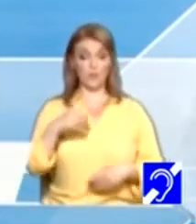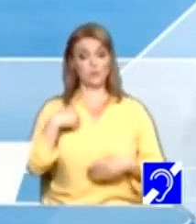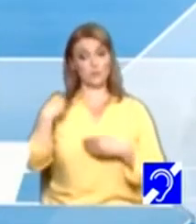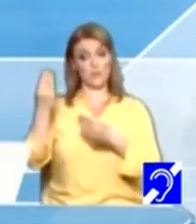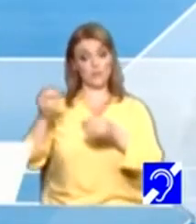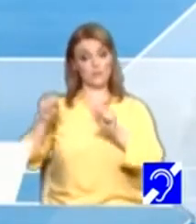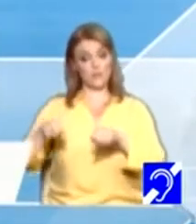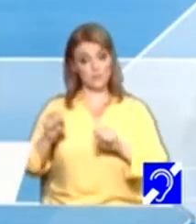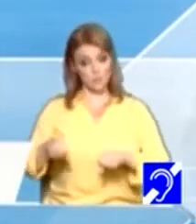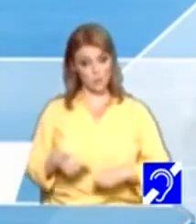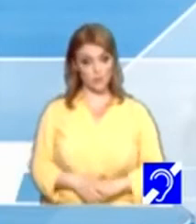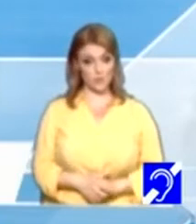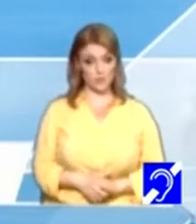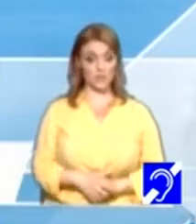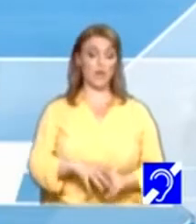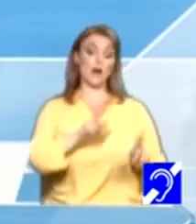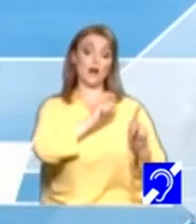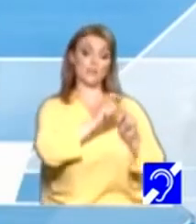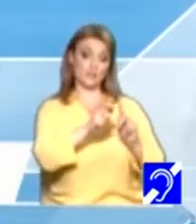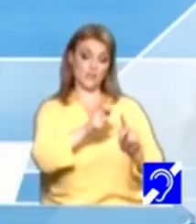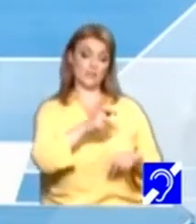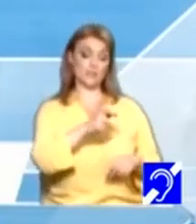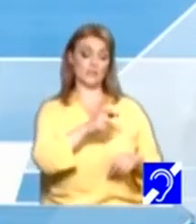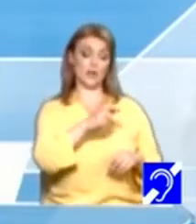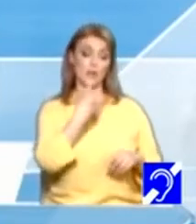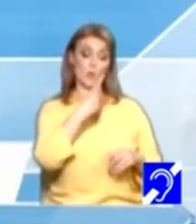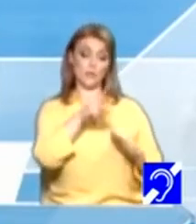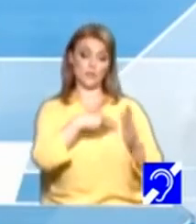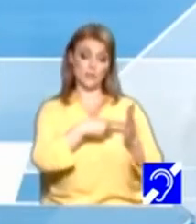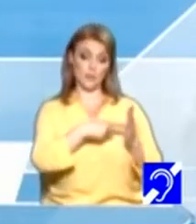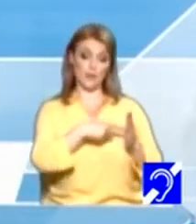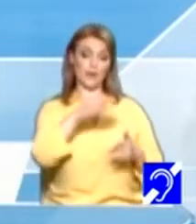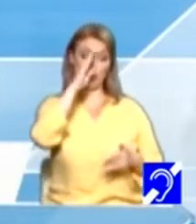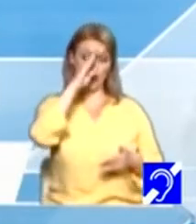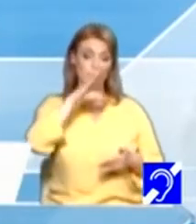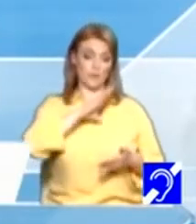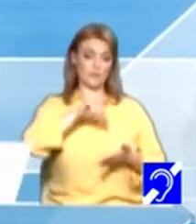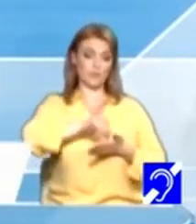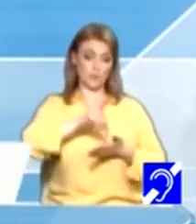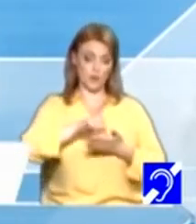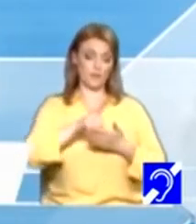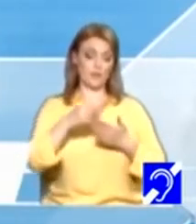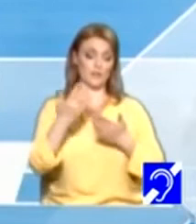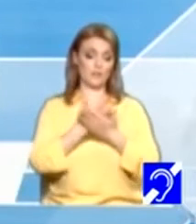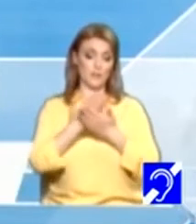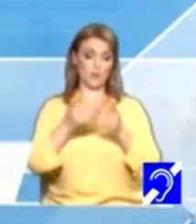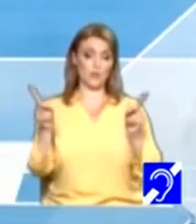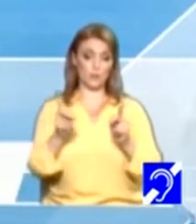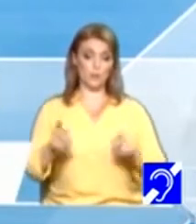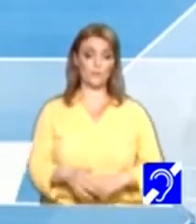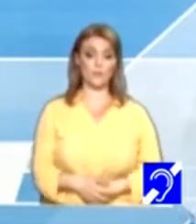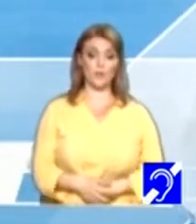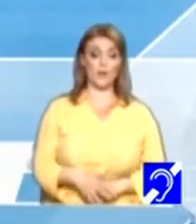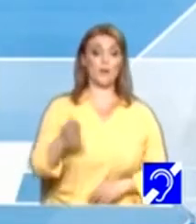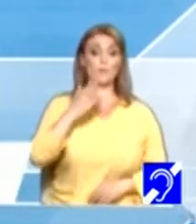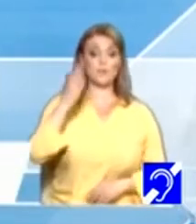să dea un mesaj unuia dintre cetățenii care au adresat întrebări. Vorbea ultimul